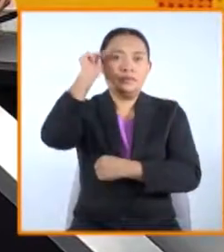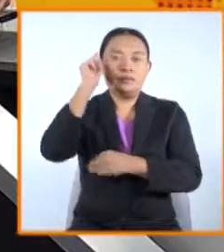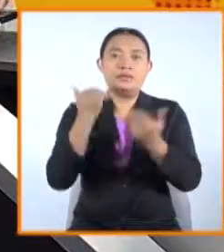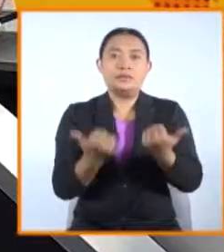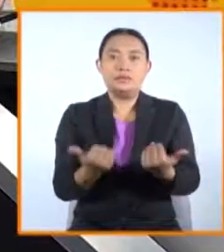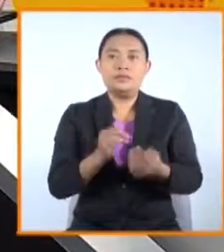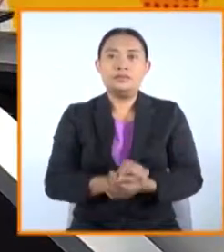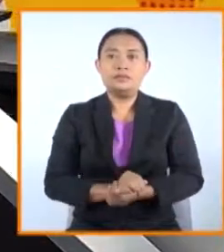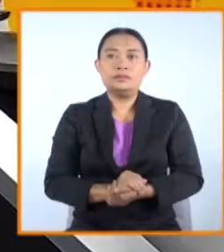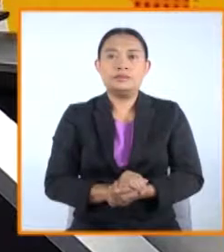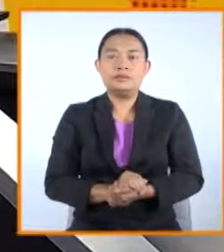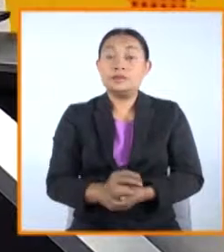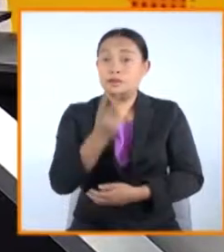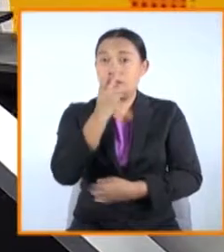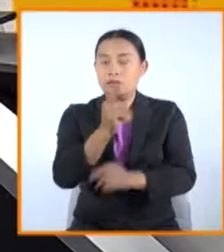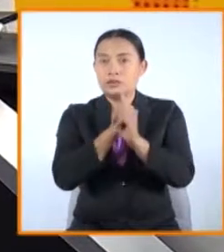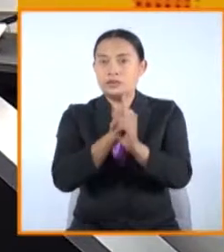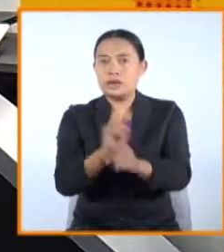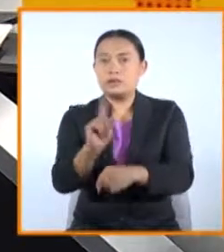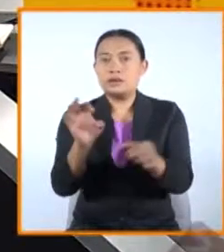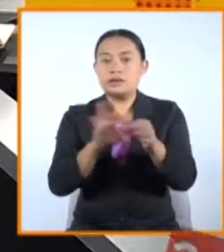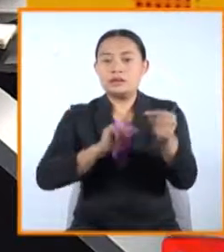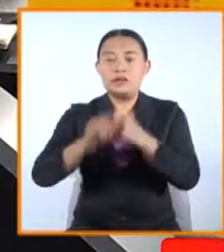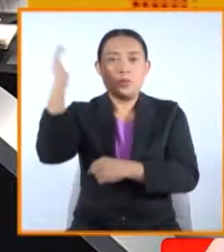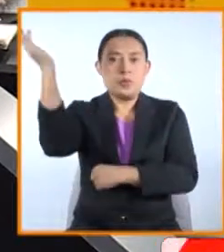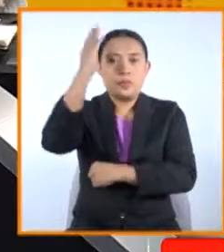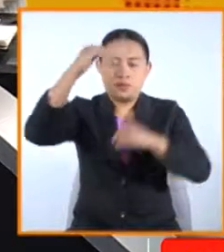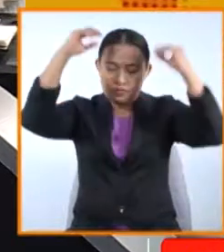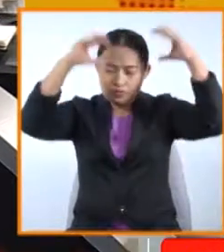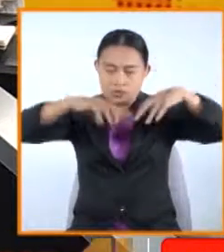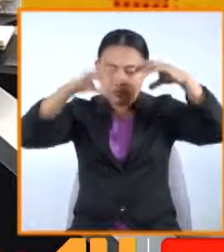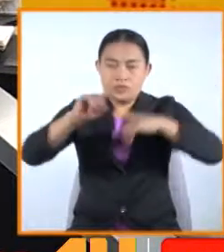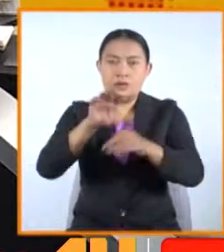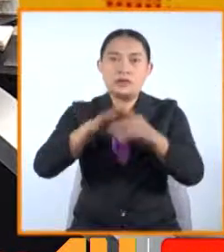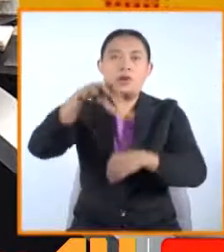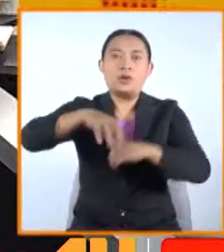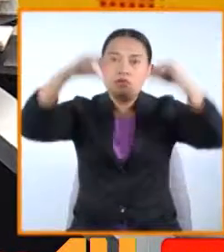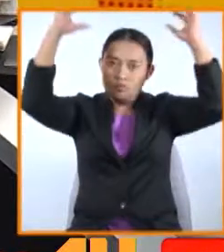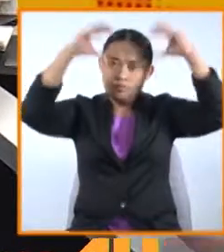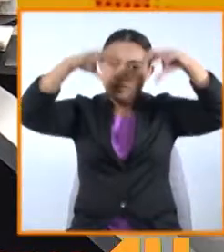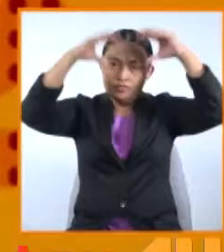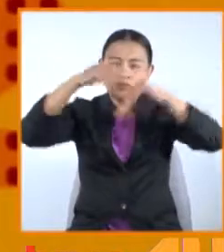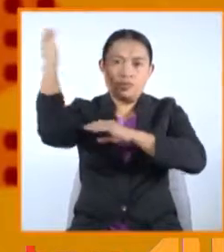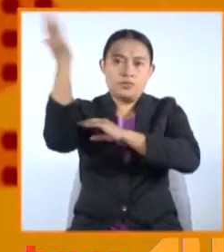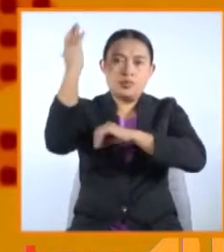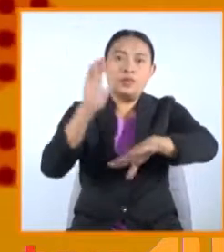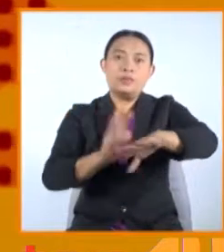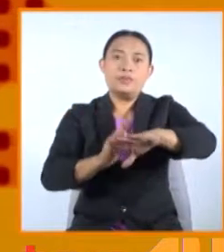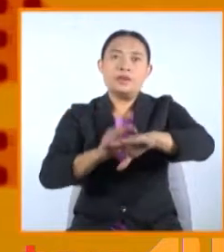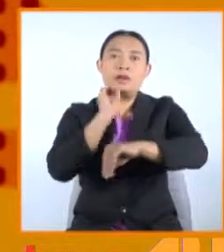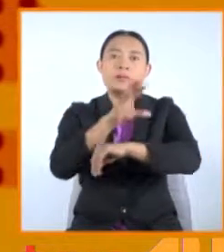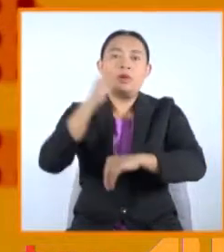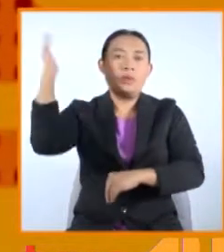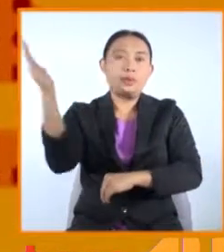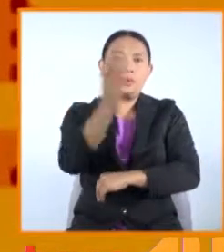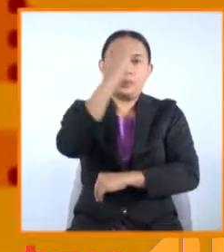คะส่วนเรื่องของที่เราต้องติดตามกันอย่างต่อเนื่องค่ะเรื่องของสภาพอากาศนะคะตามที่กรมอุตุนิยมวิทยาค่ะประกาศเตือนว่าพายุดีเปรส